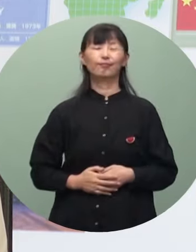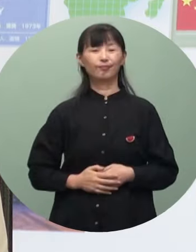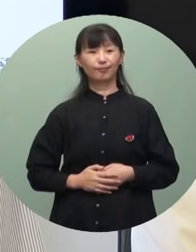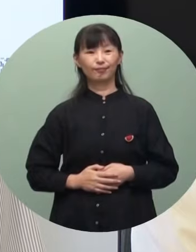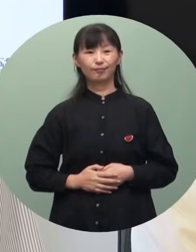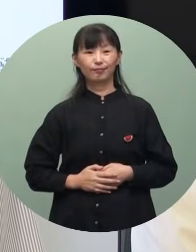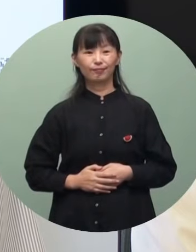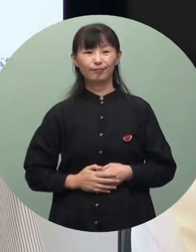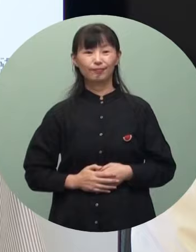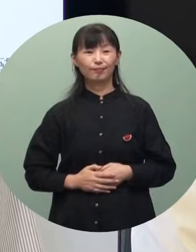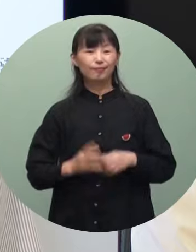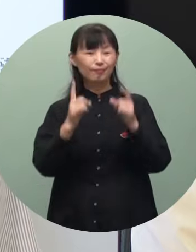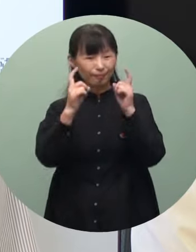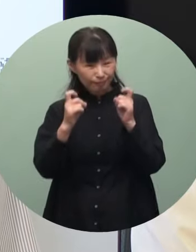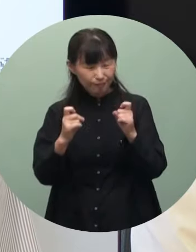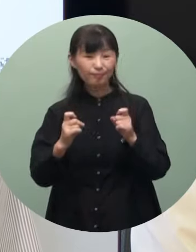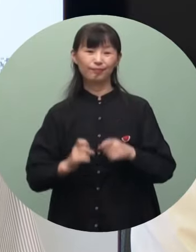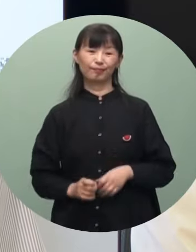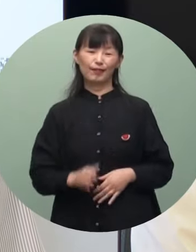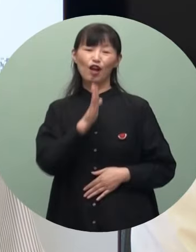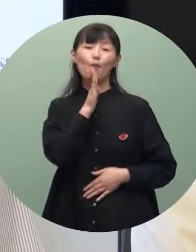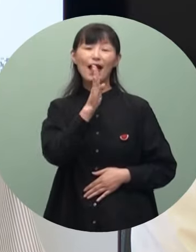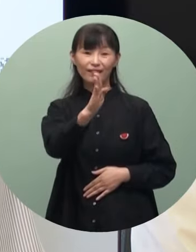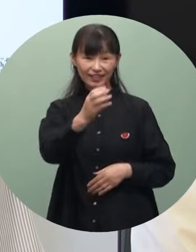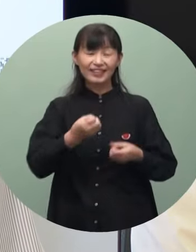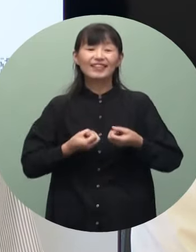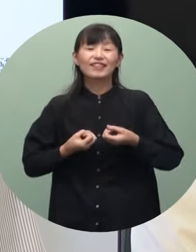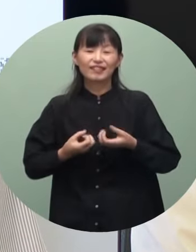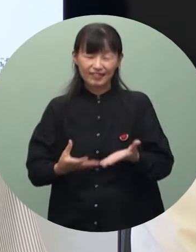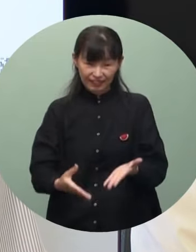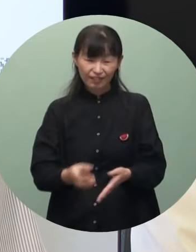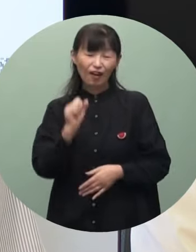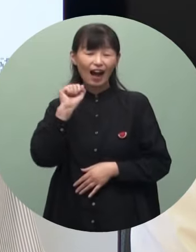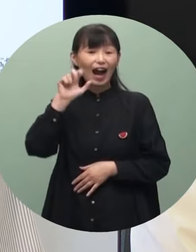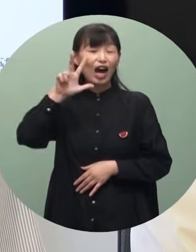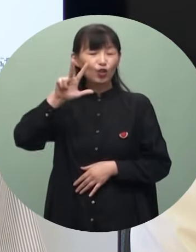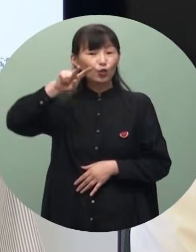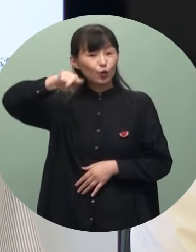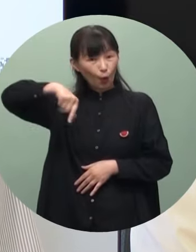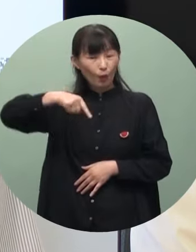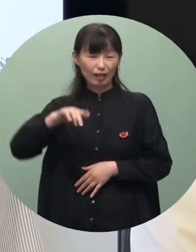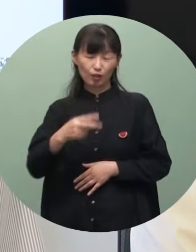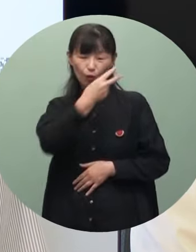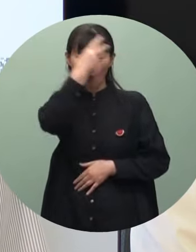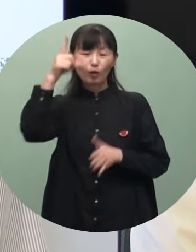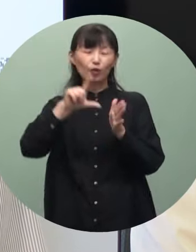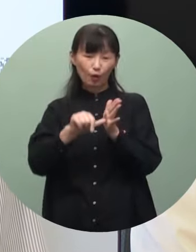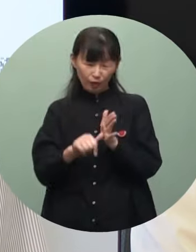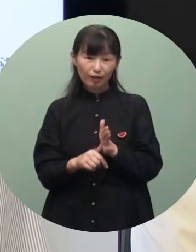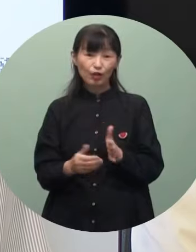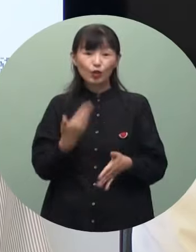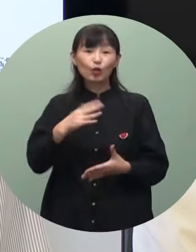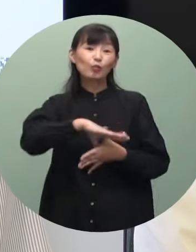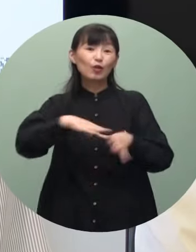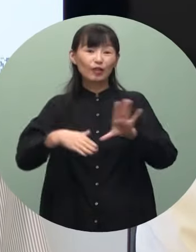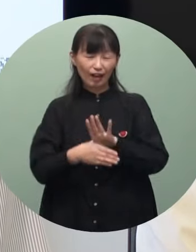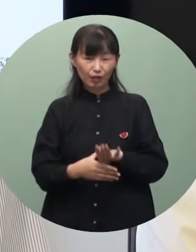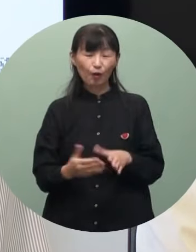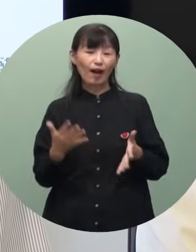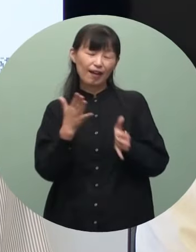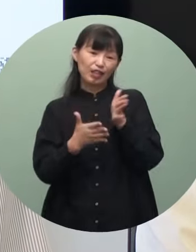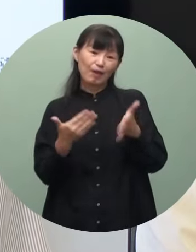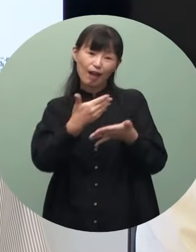。 中野マン、ベルギー出身のアルノです。高校生の時、食文化とアニメで日本が好きにな